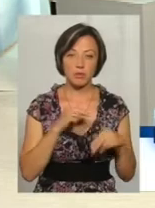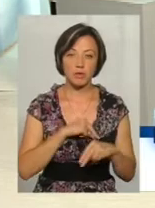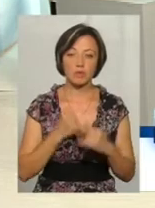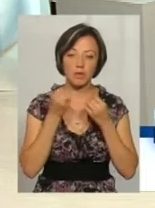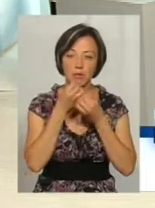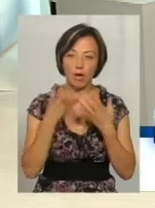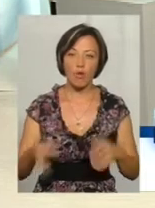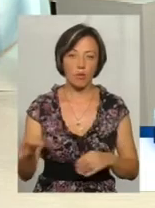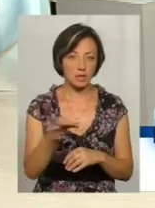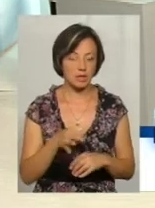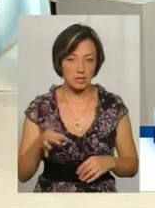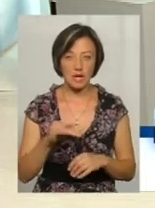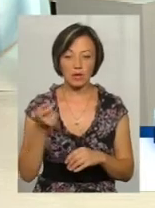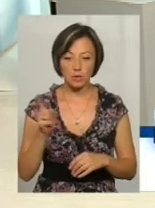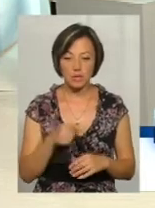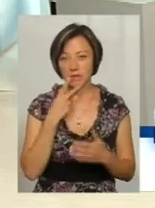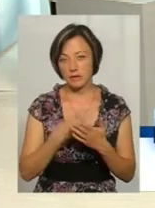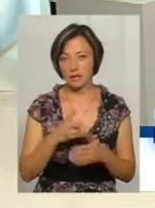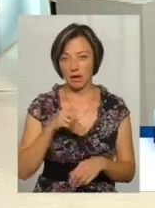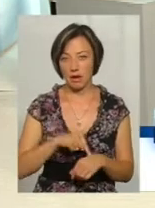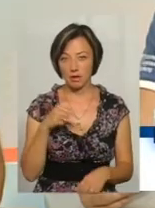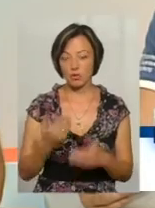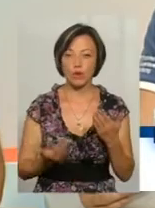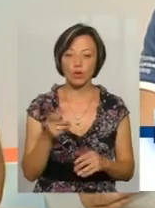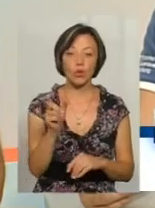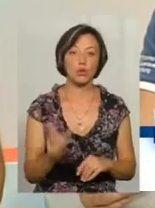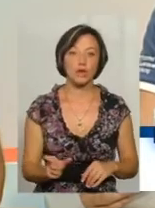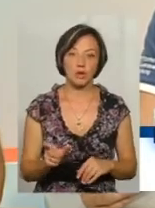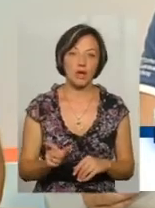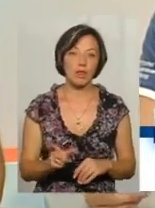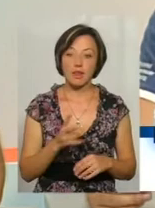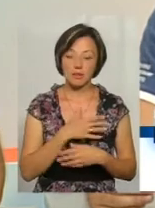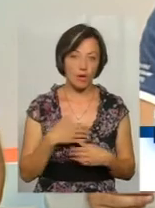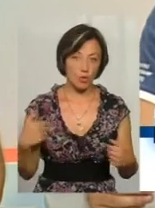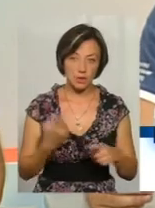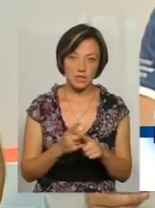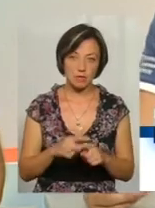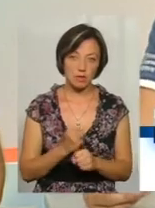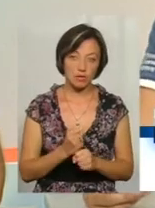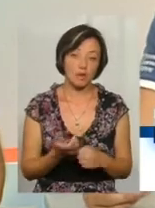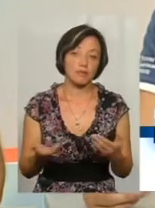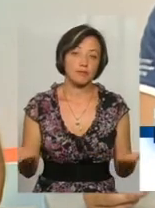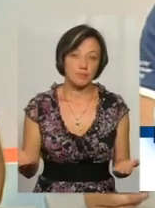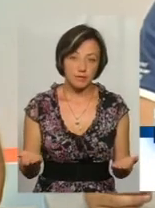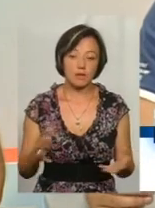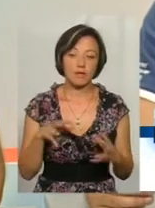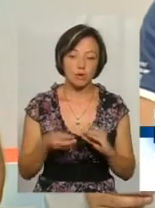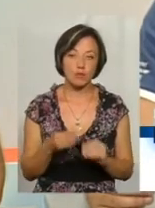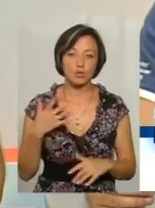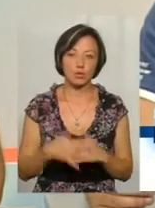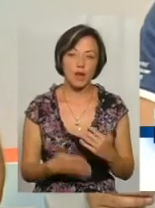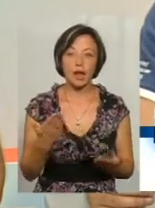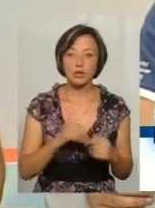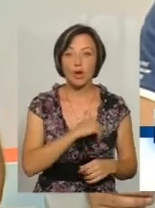благо області. І тоді вже дивиться на реакцію. Тобто, якщо людина не захоче абсолютно з цим працювати, тоді висновки зрозумілі.